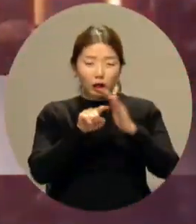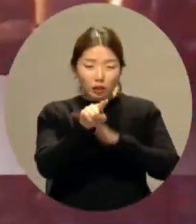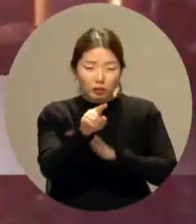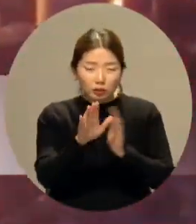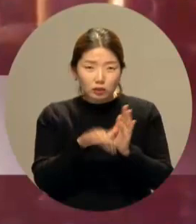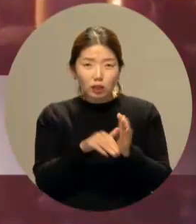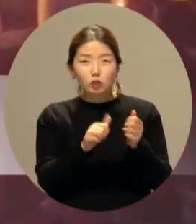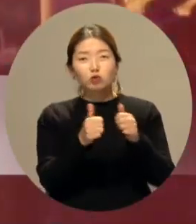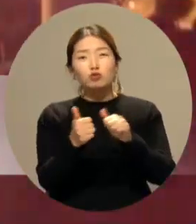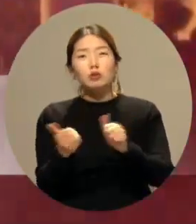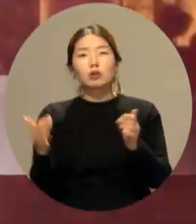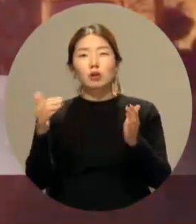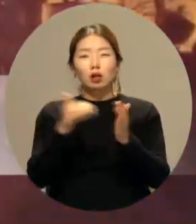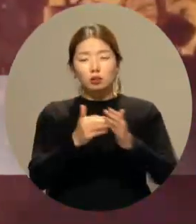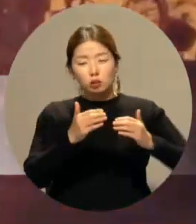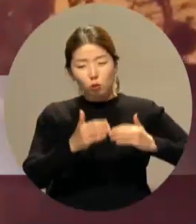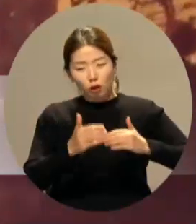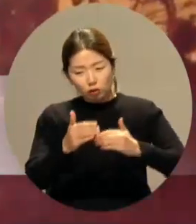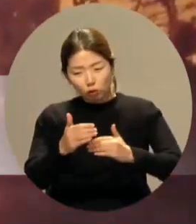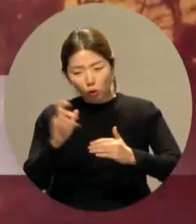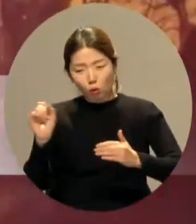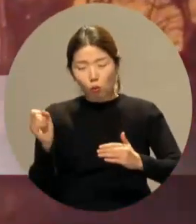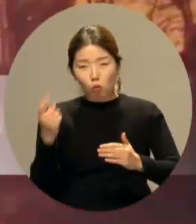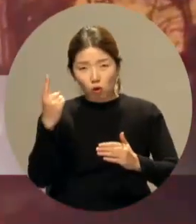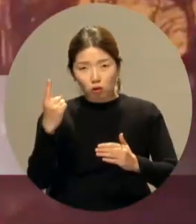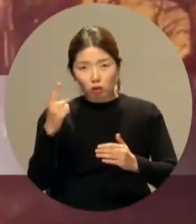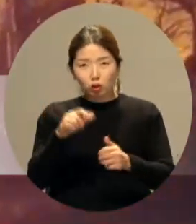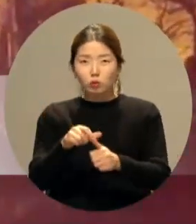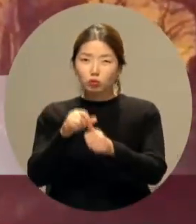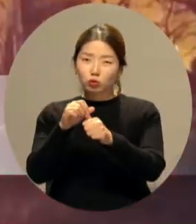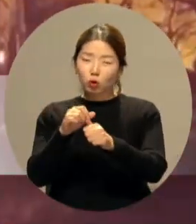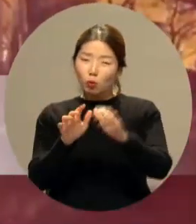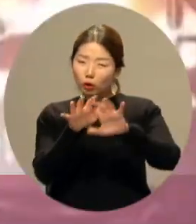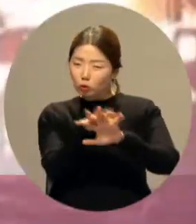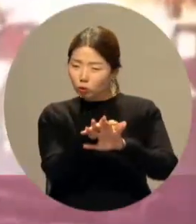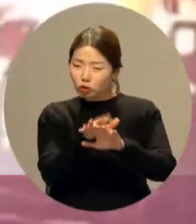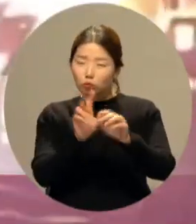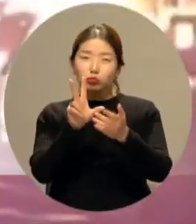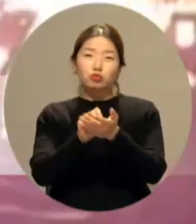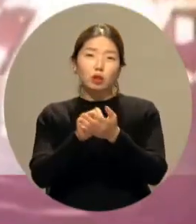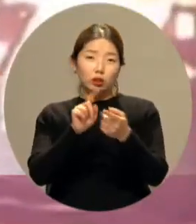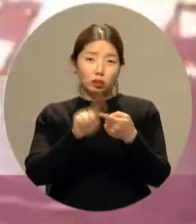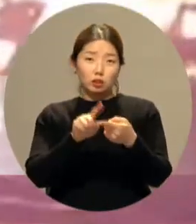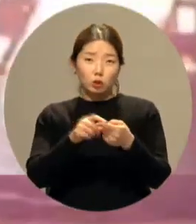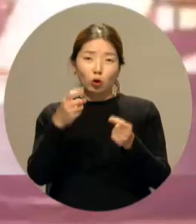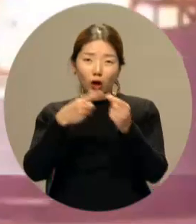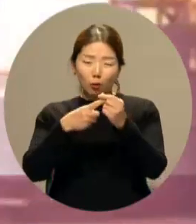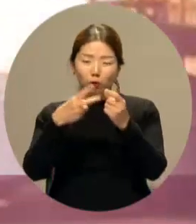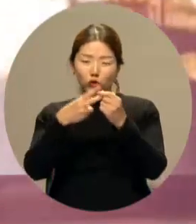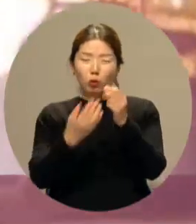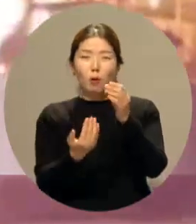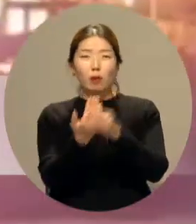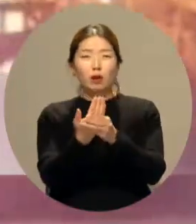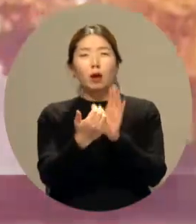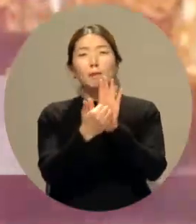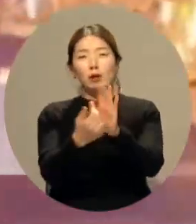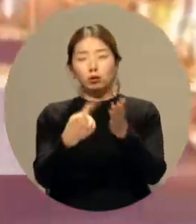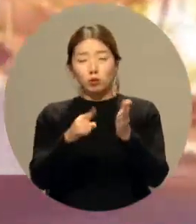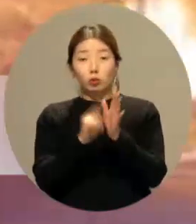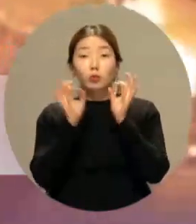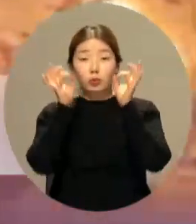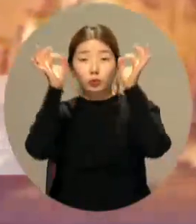진입해 순직하기까지의 과정과 사고 원인 구조적 문제를 파악해 재발 방지 대책을 마련한다는